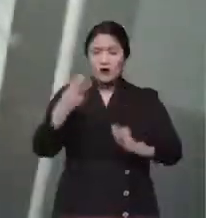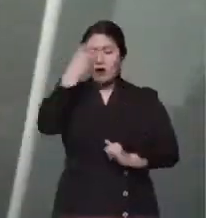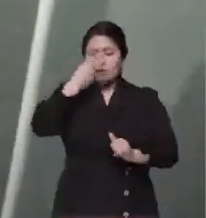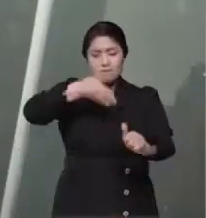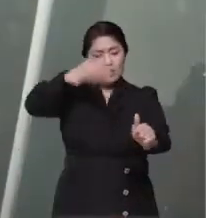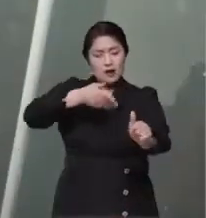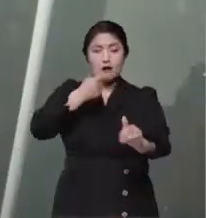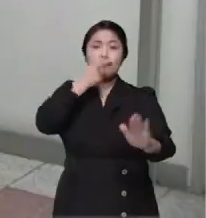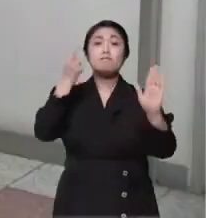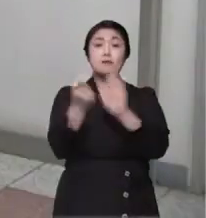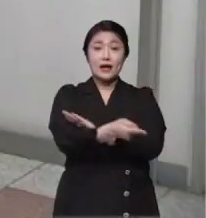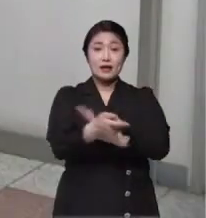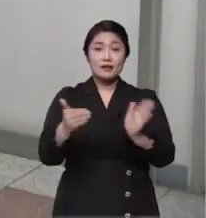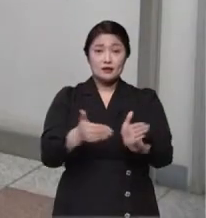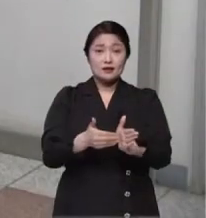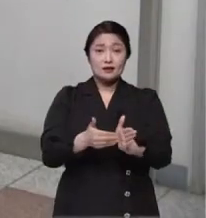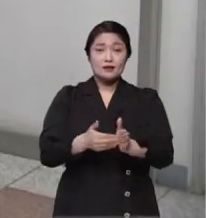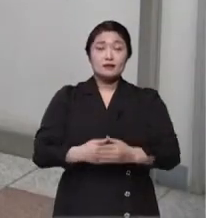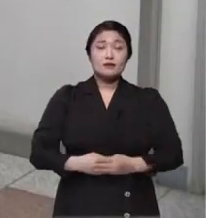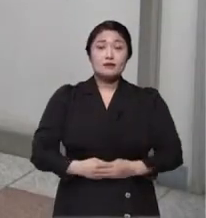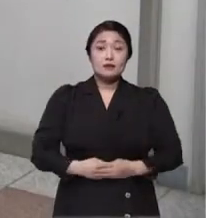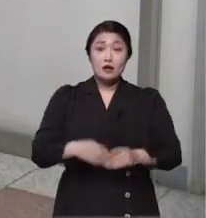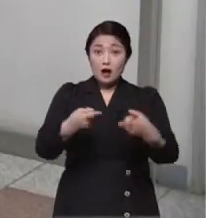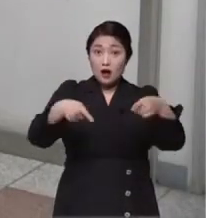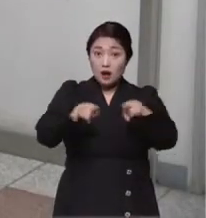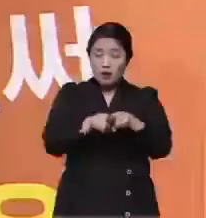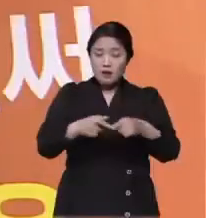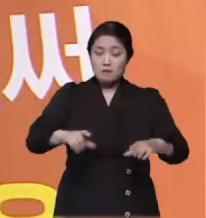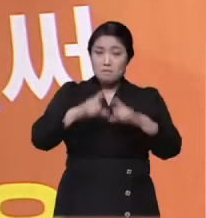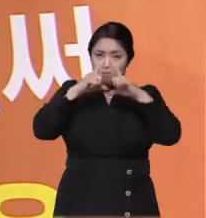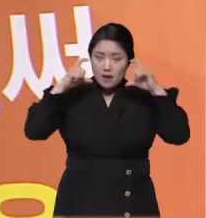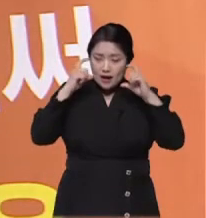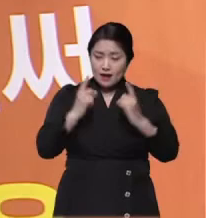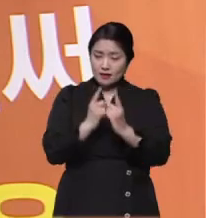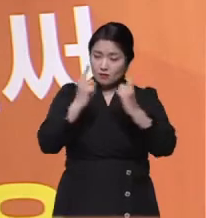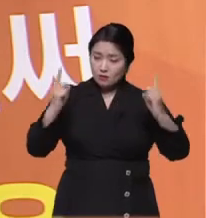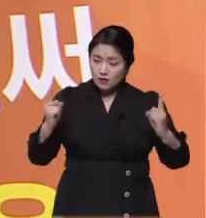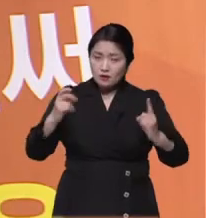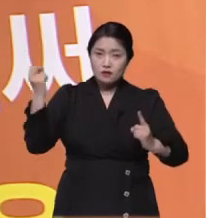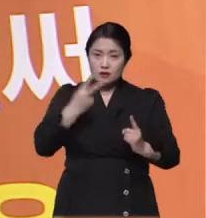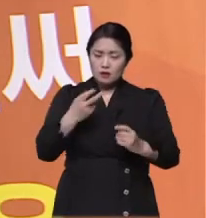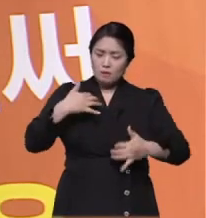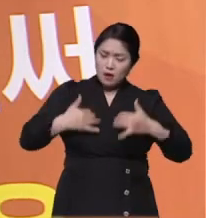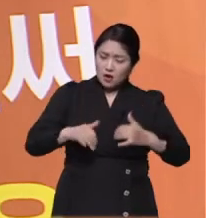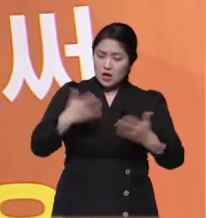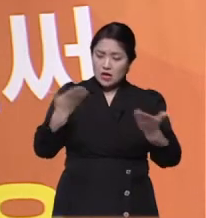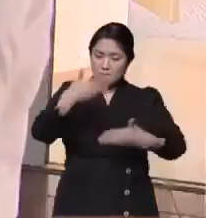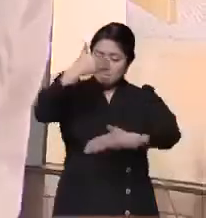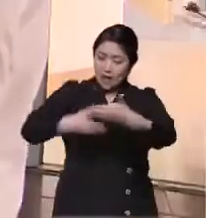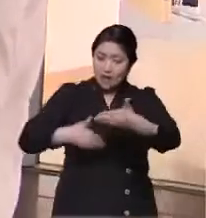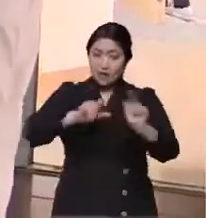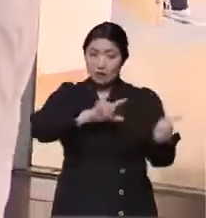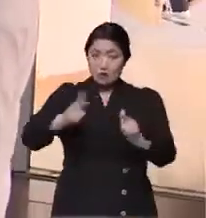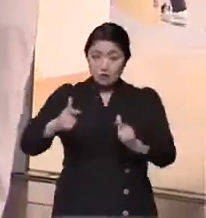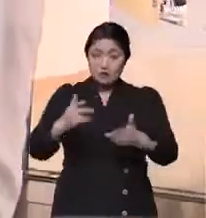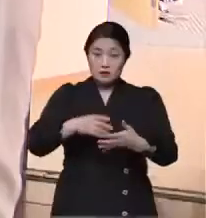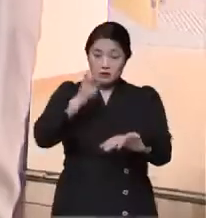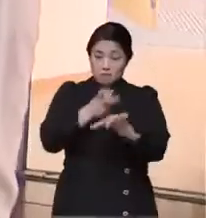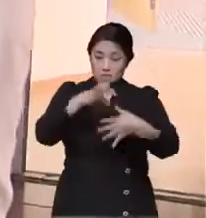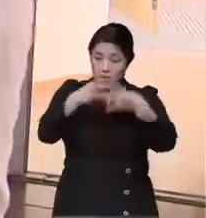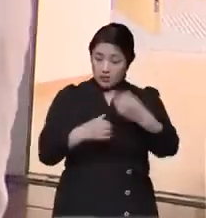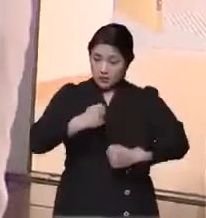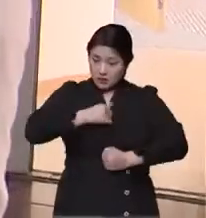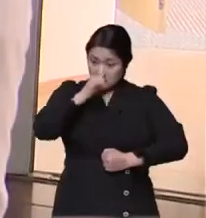받도록 행정 명령을 내렸습니다 이와 함께 마스크 착용과 거리두기 유증 상자 업무 배제 등 수칙이 지켜